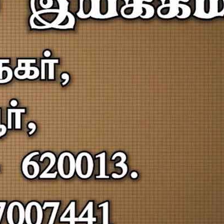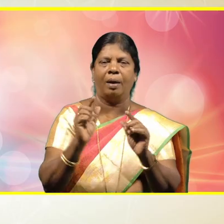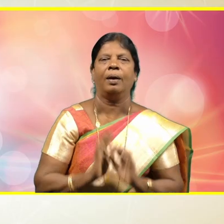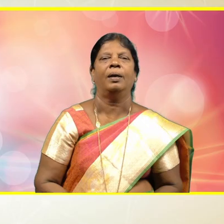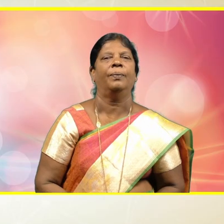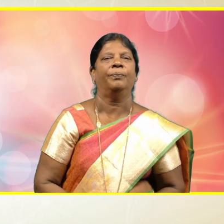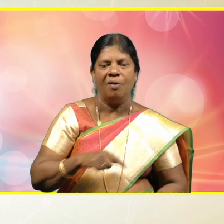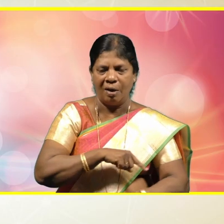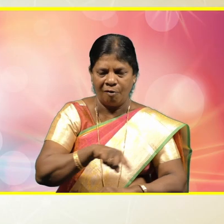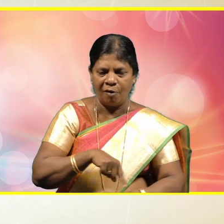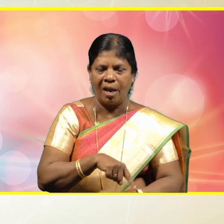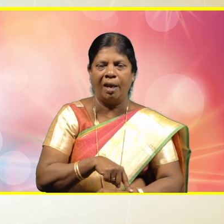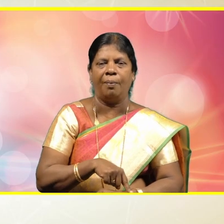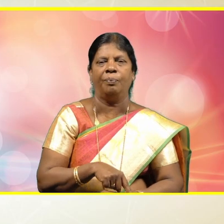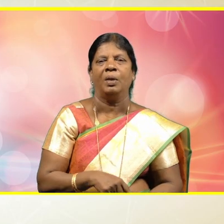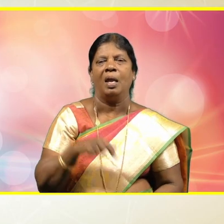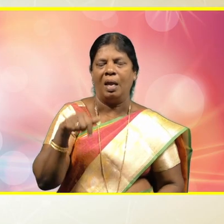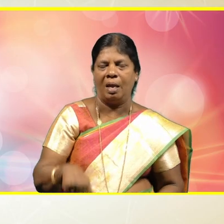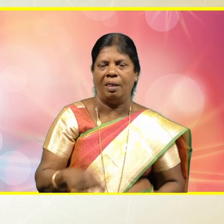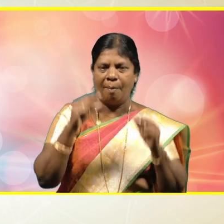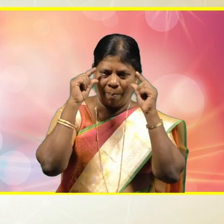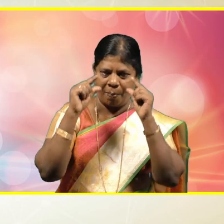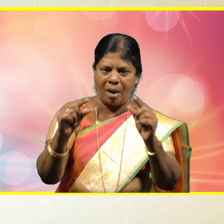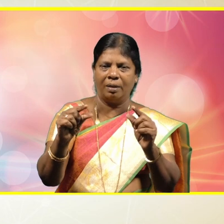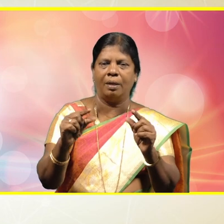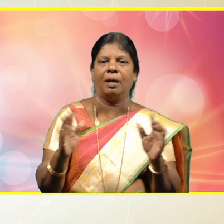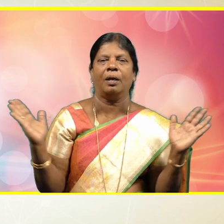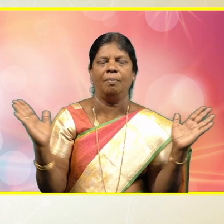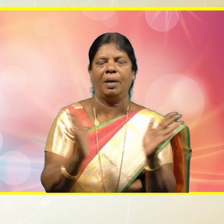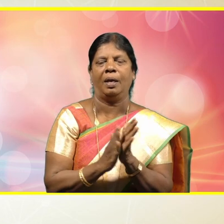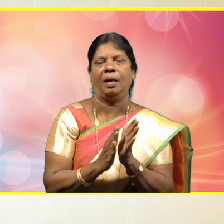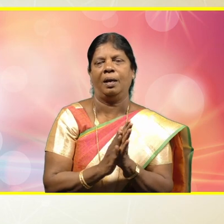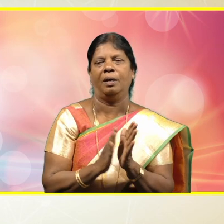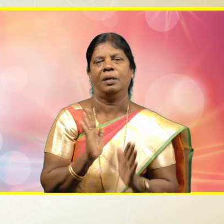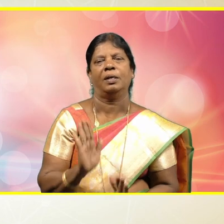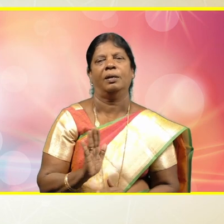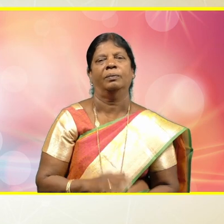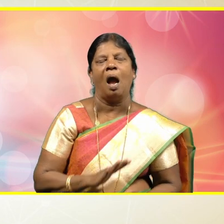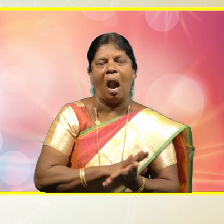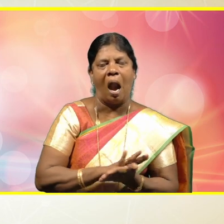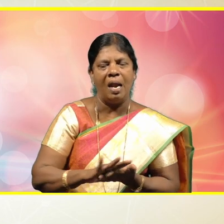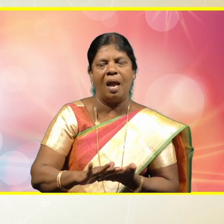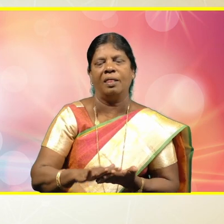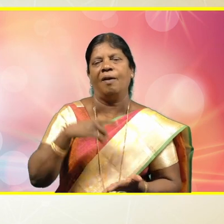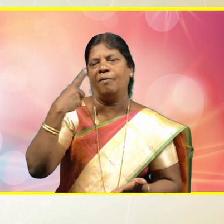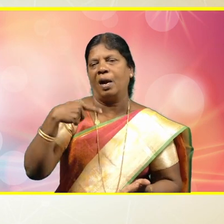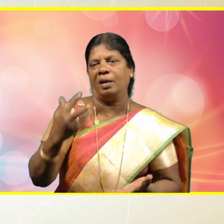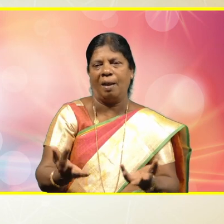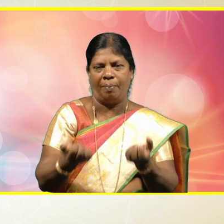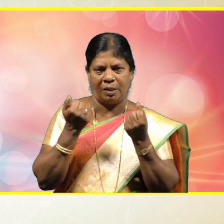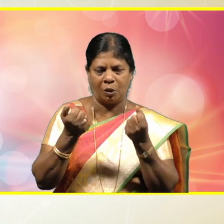tv@lala.org.in. இவ்வளவு நேரம் இந்நிகழ்ச்சியை கண்டு கழித்தமைக்கு நன்றி. அழியா வாழ்வை